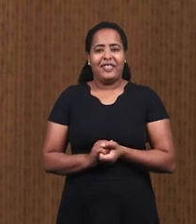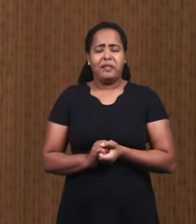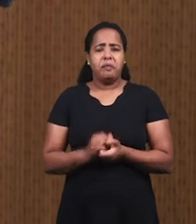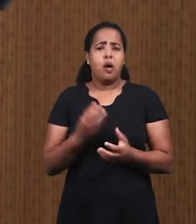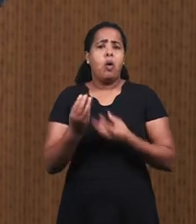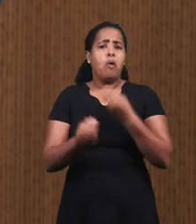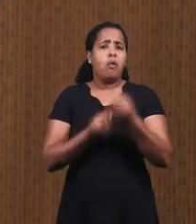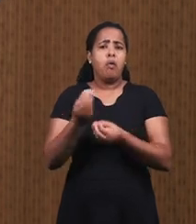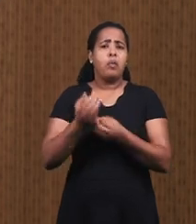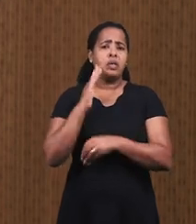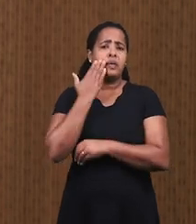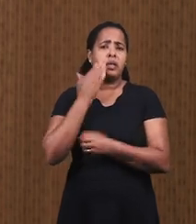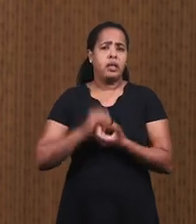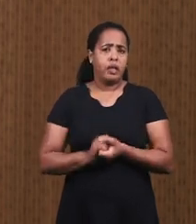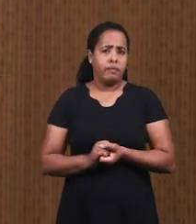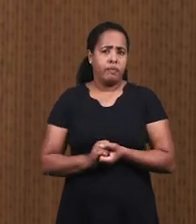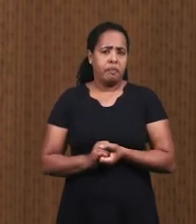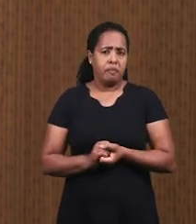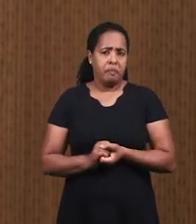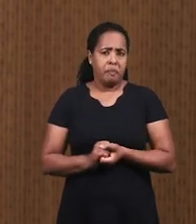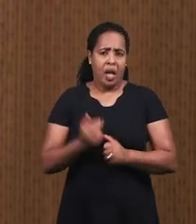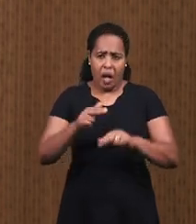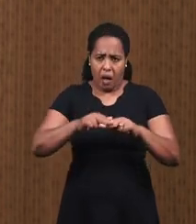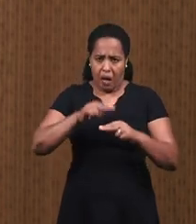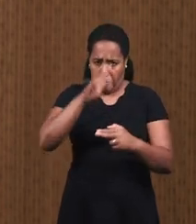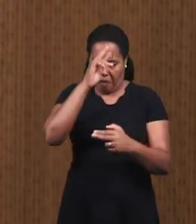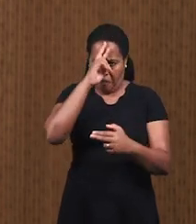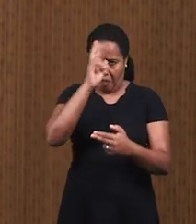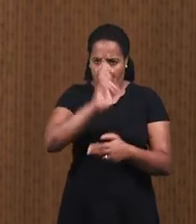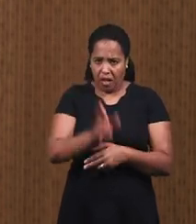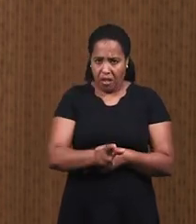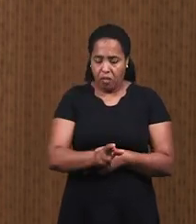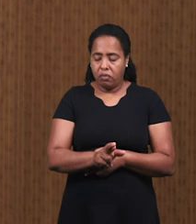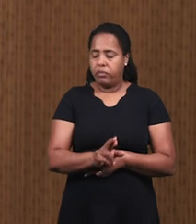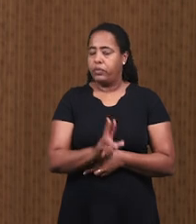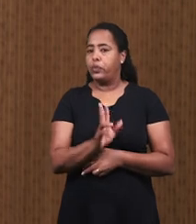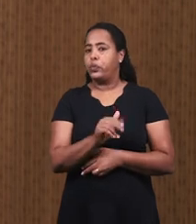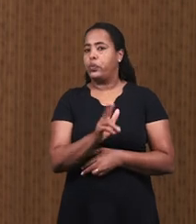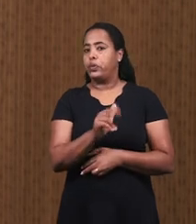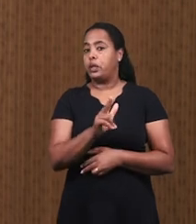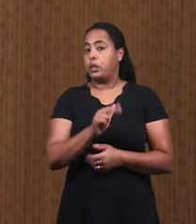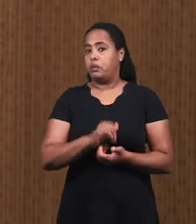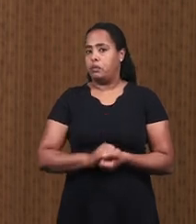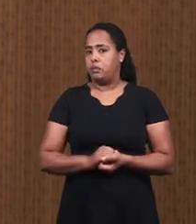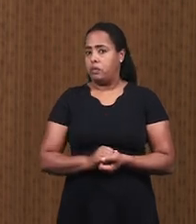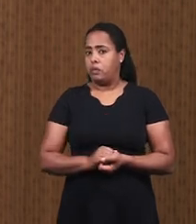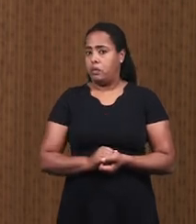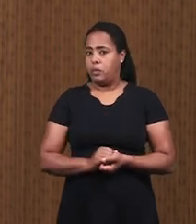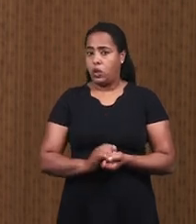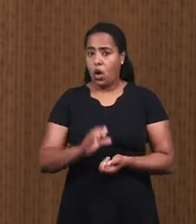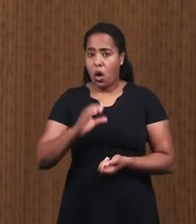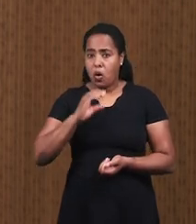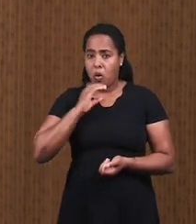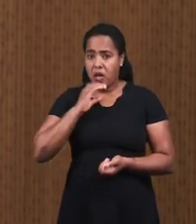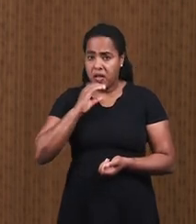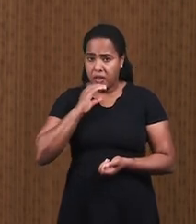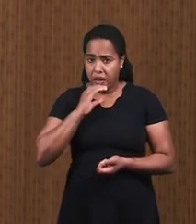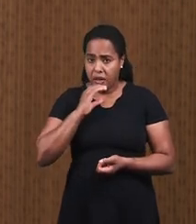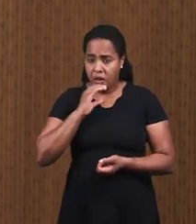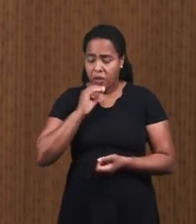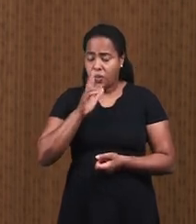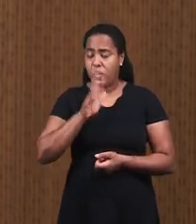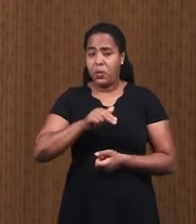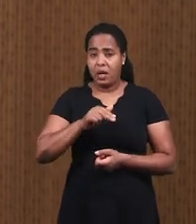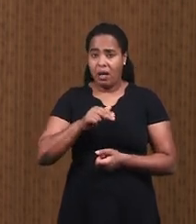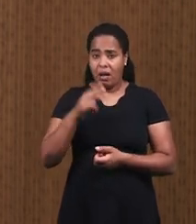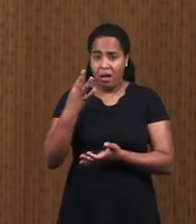Quand vous allez toucher cela, de quelle manière vous allez toucher cela? Par le raisonnement humain? Jamais. Par la connaissance humaine? Jamais. Par